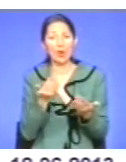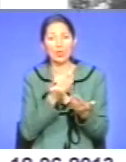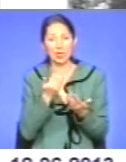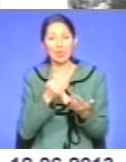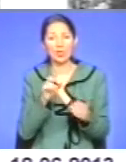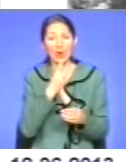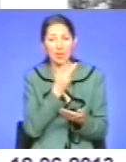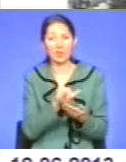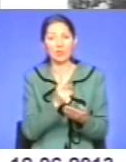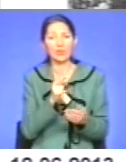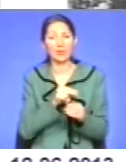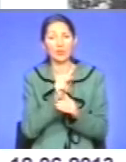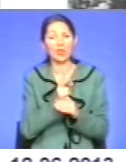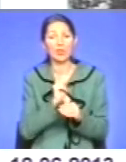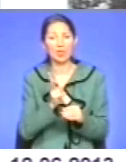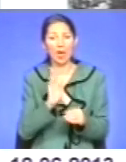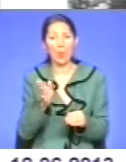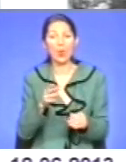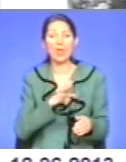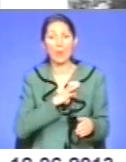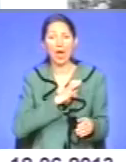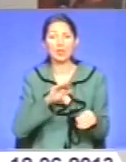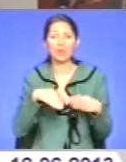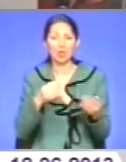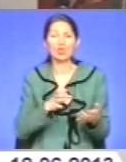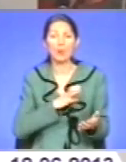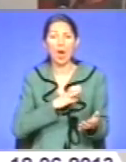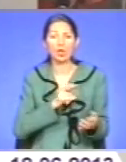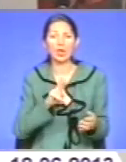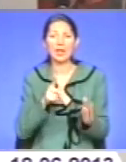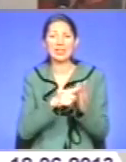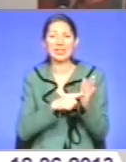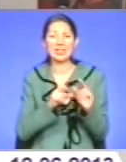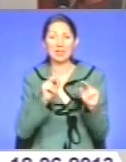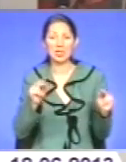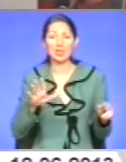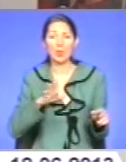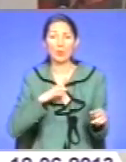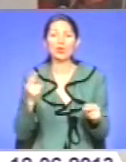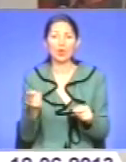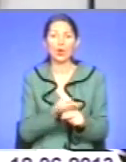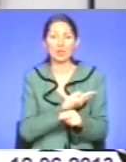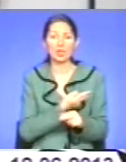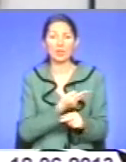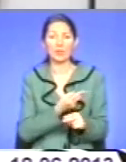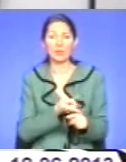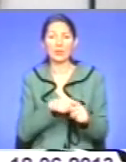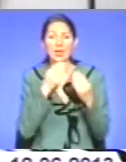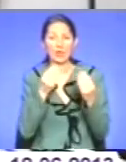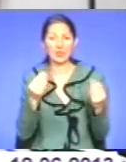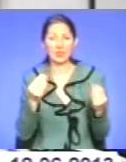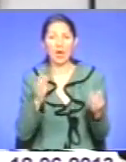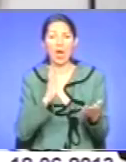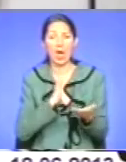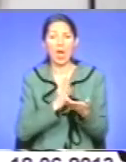Вони навчають, як ставати багатшими, віддаючи багато, і як ділитися щастям, будучи обділеними. Ця виставка